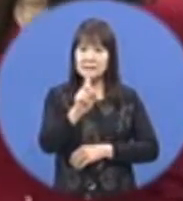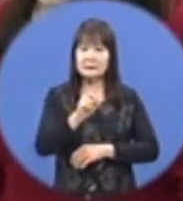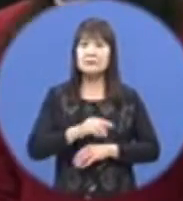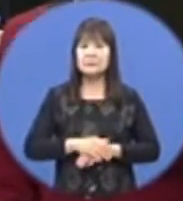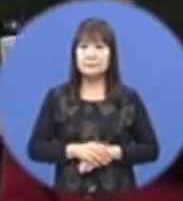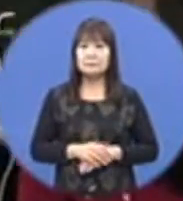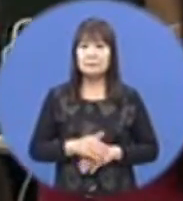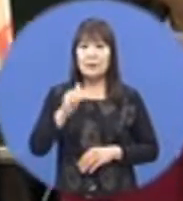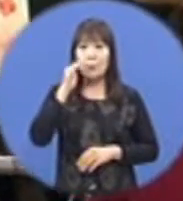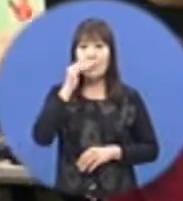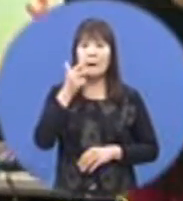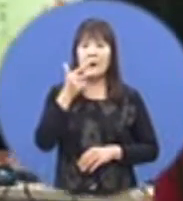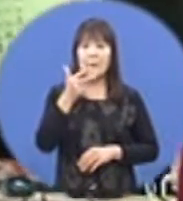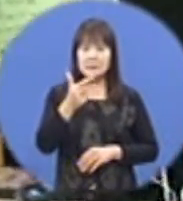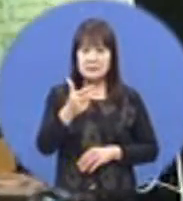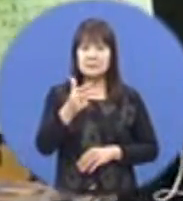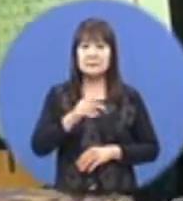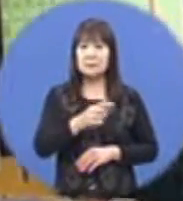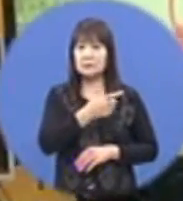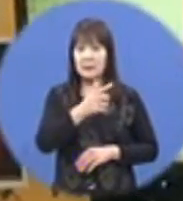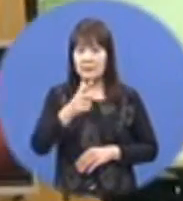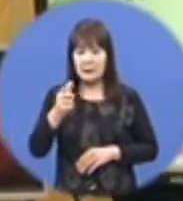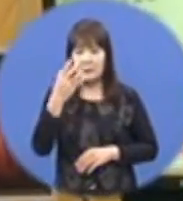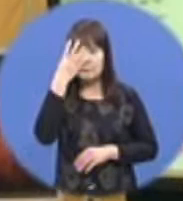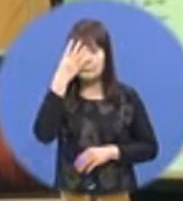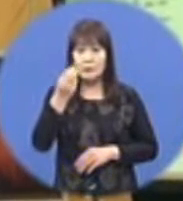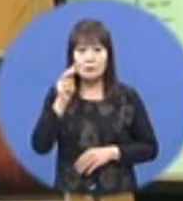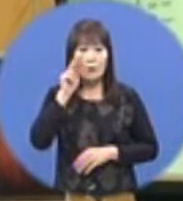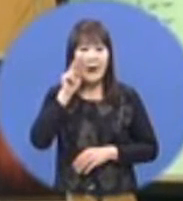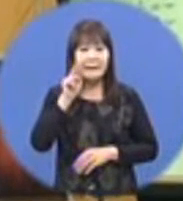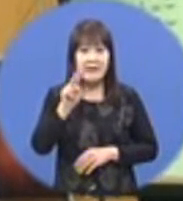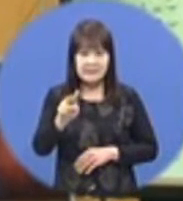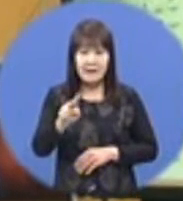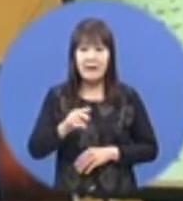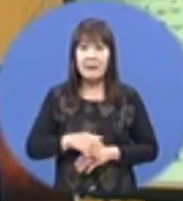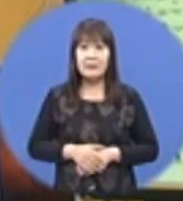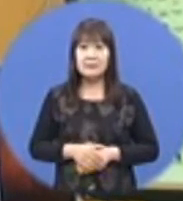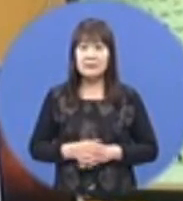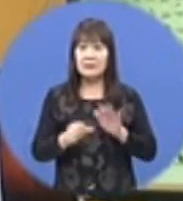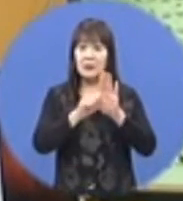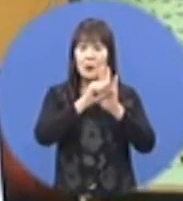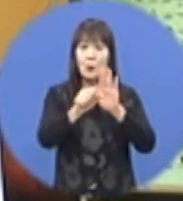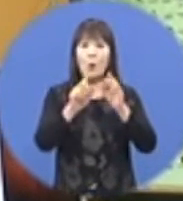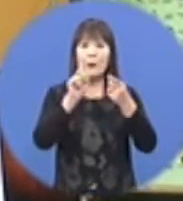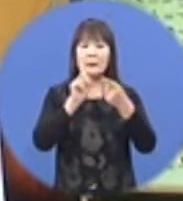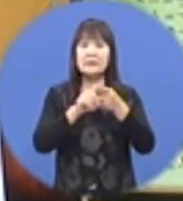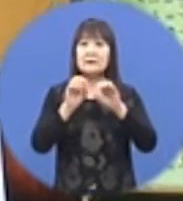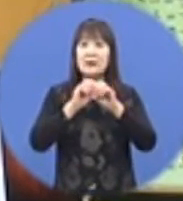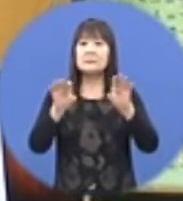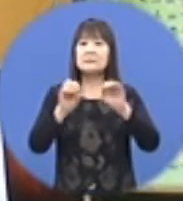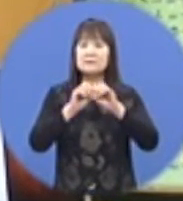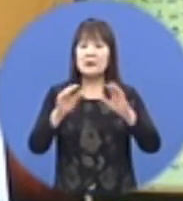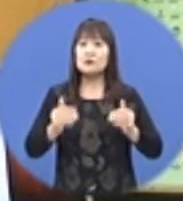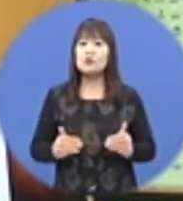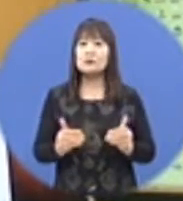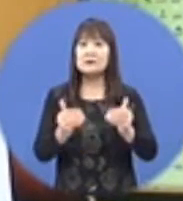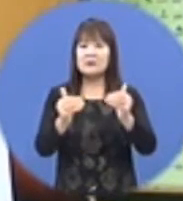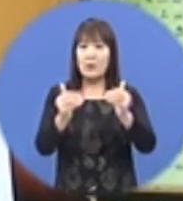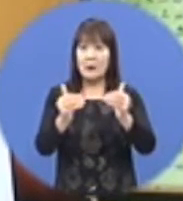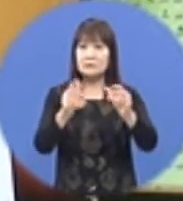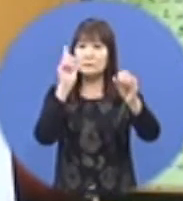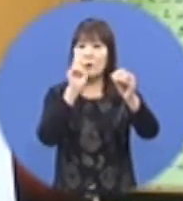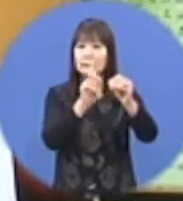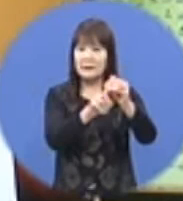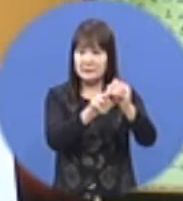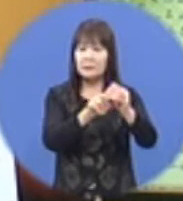みは和歌山市が保有するさまざまな魅力を発見して、効果的なシティプロモーションの推進を図ることを目